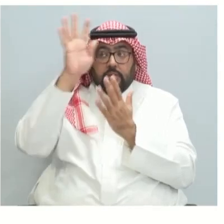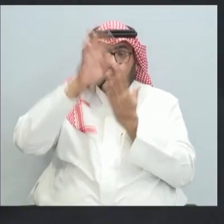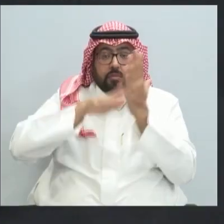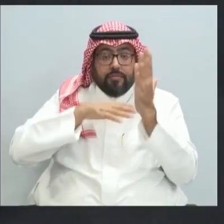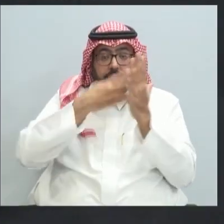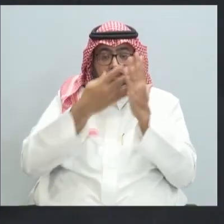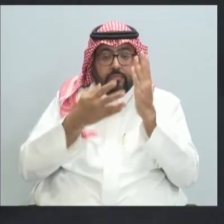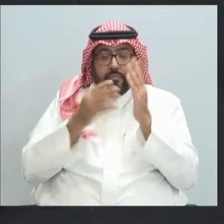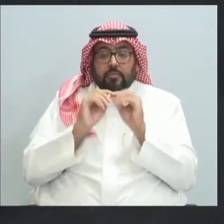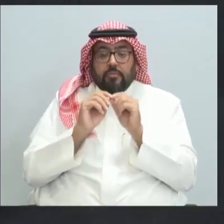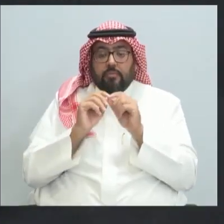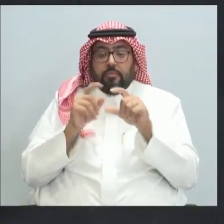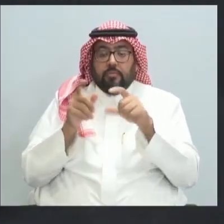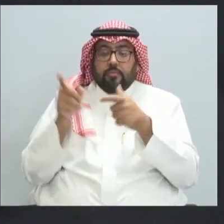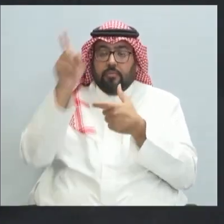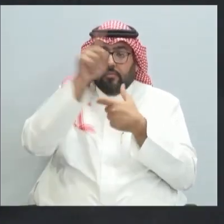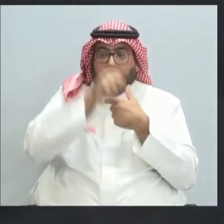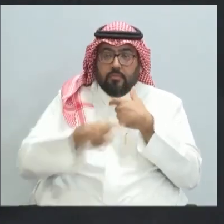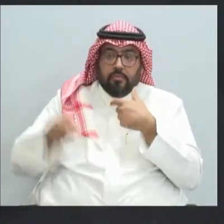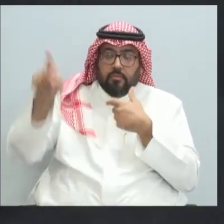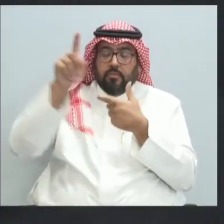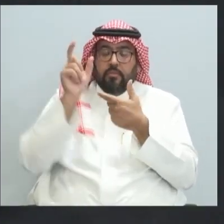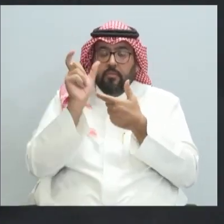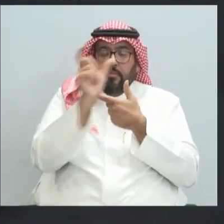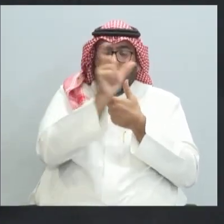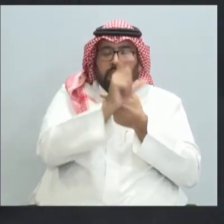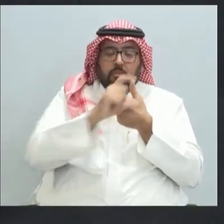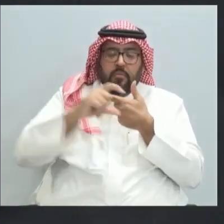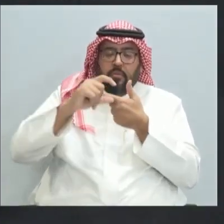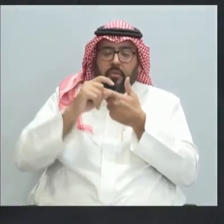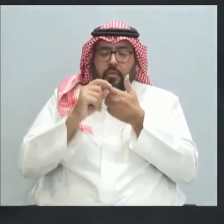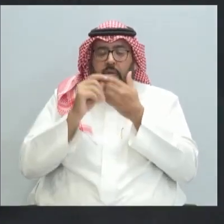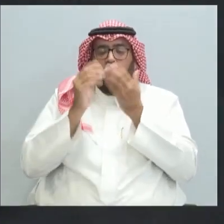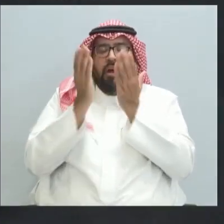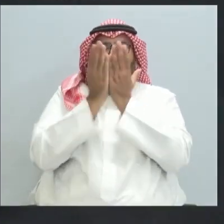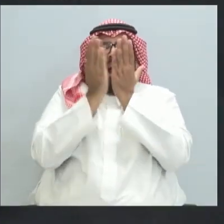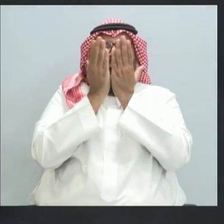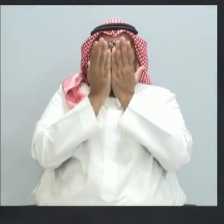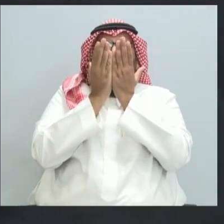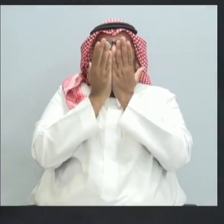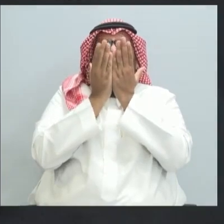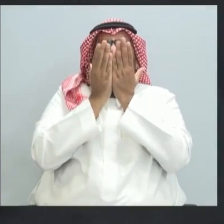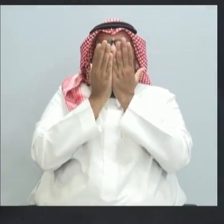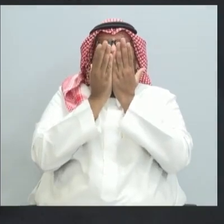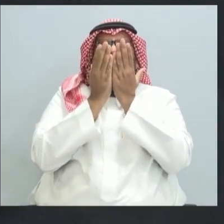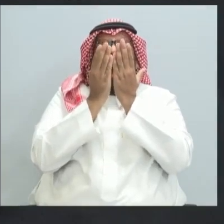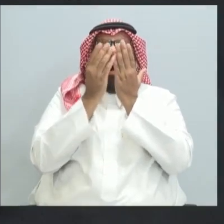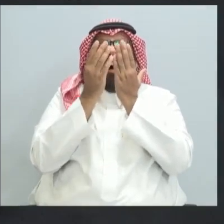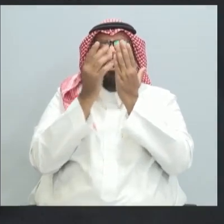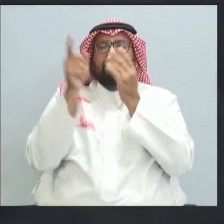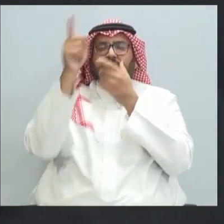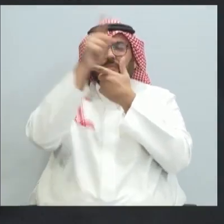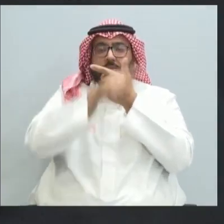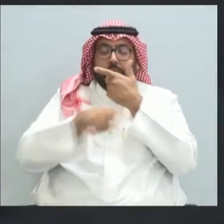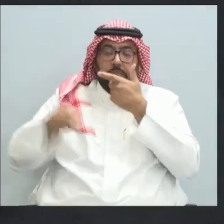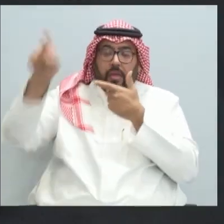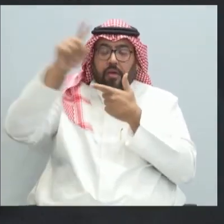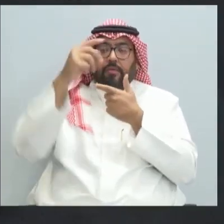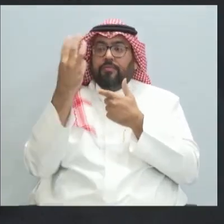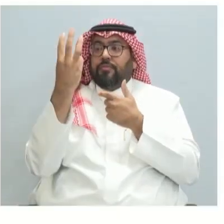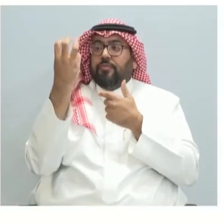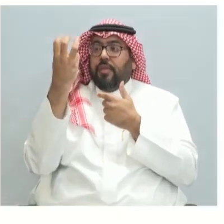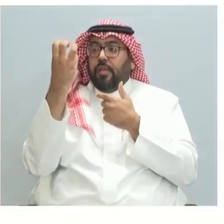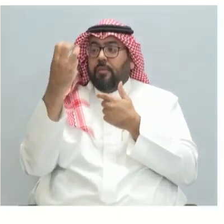نريد ان نمثلها بالقطاعات الدائريه تتكون الدائره من 360 درجه